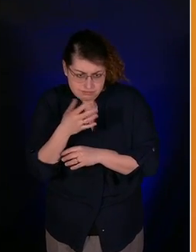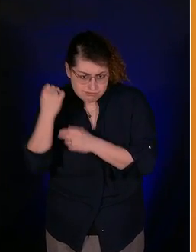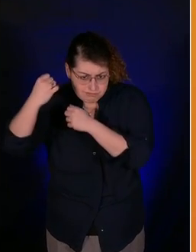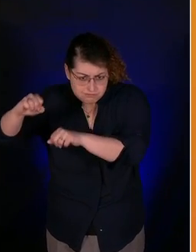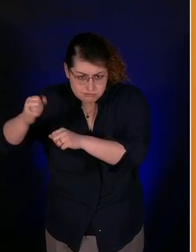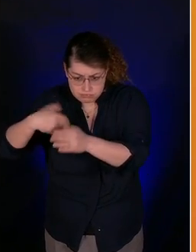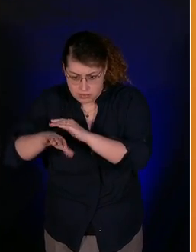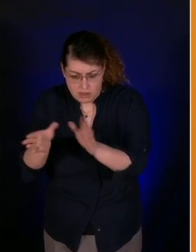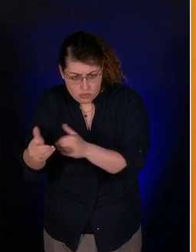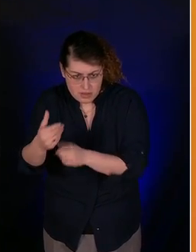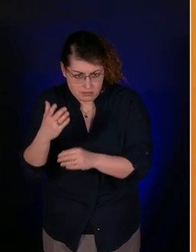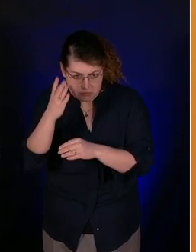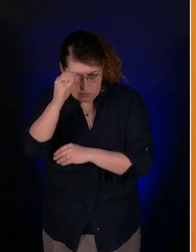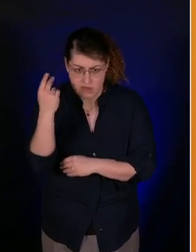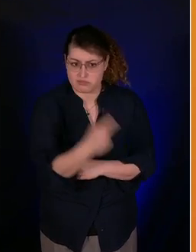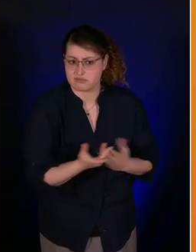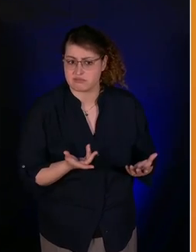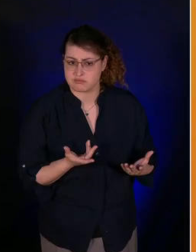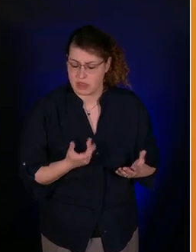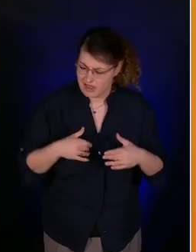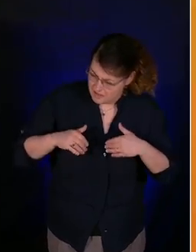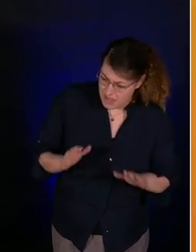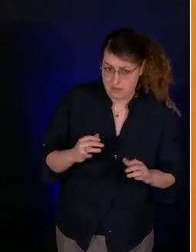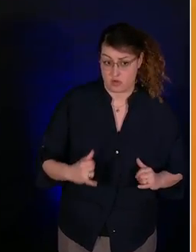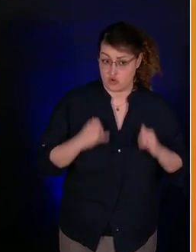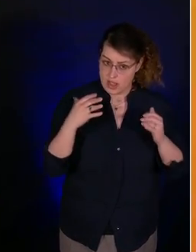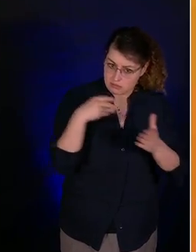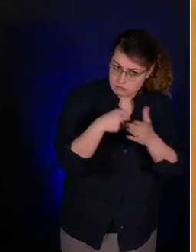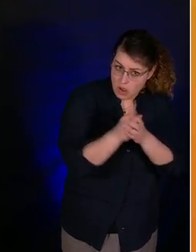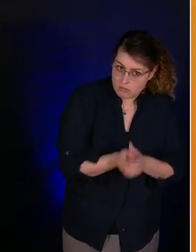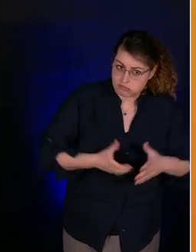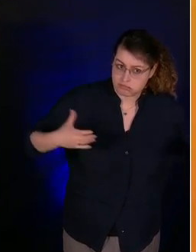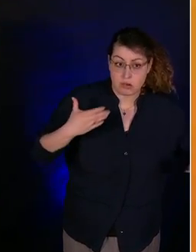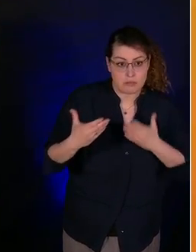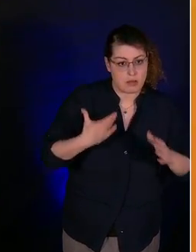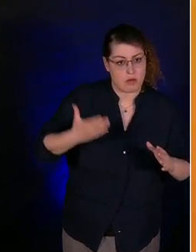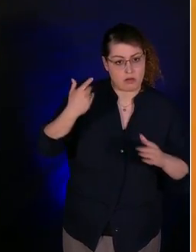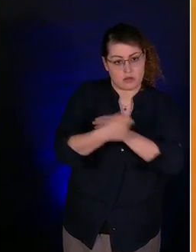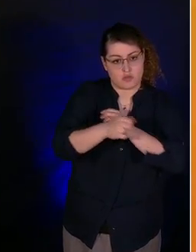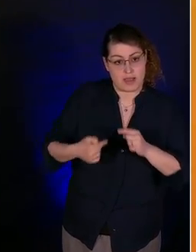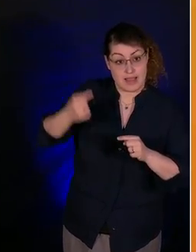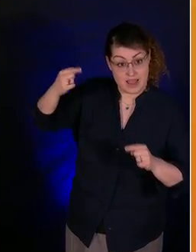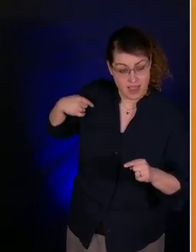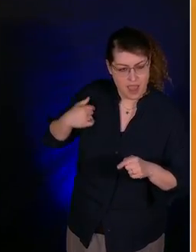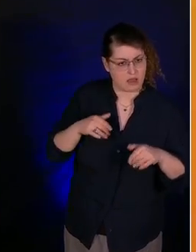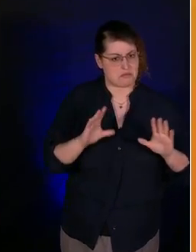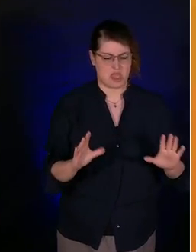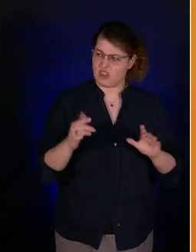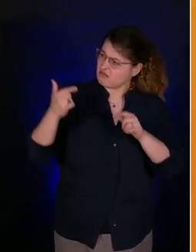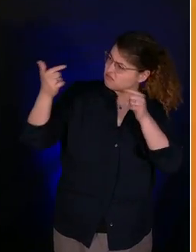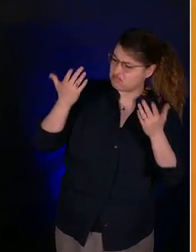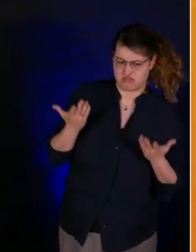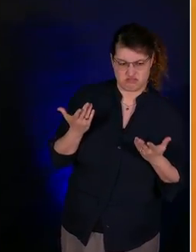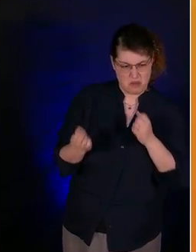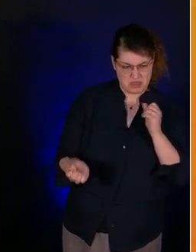dans leur champ professionnel, alors même que la jeunesse s'invite beaucoup plus largement dans le combat depuis la semaine dernière, nous irions discuter de quoi avec